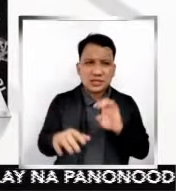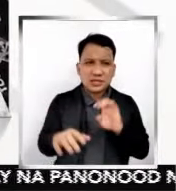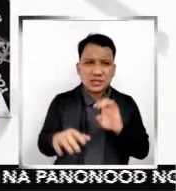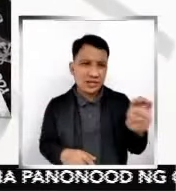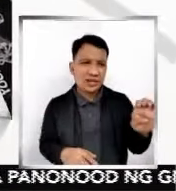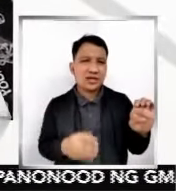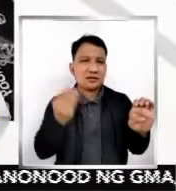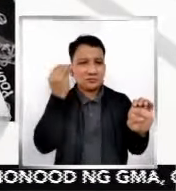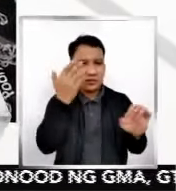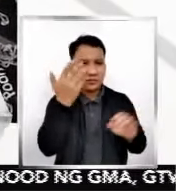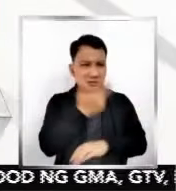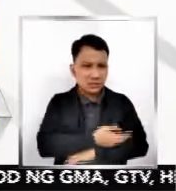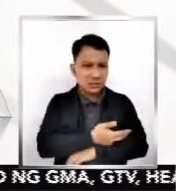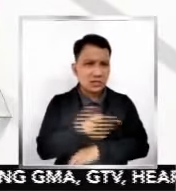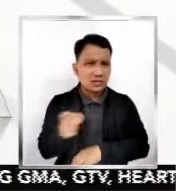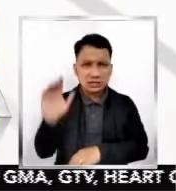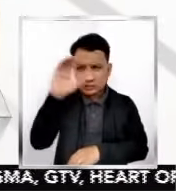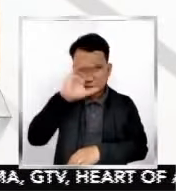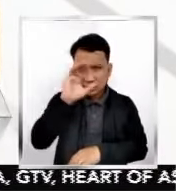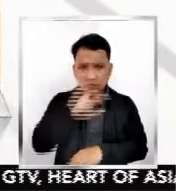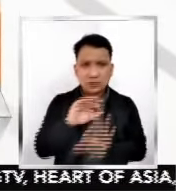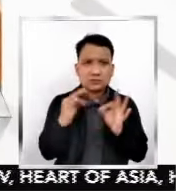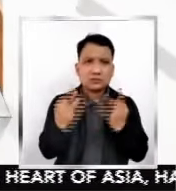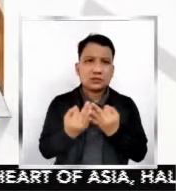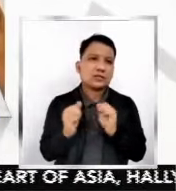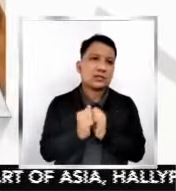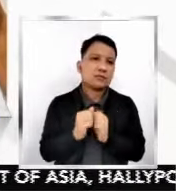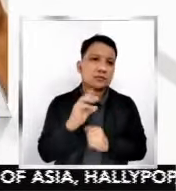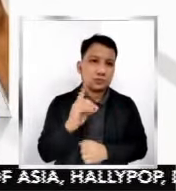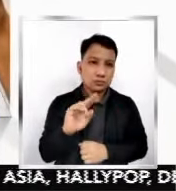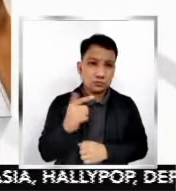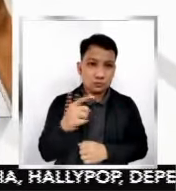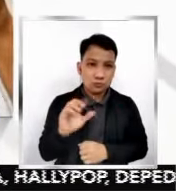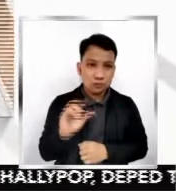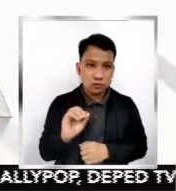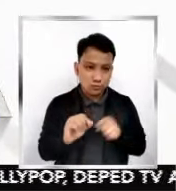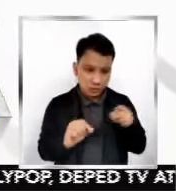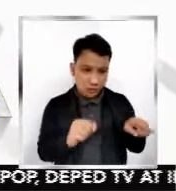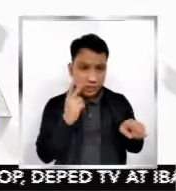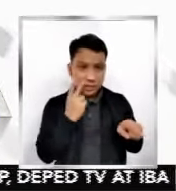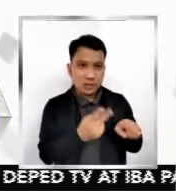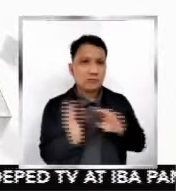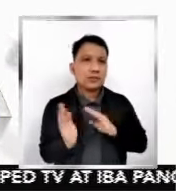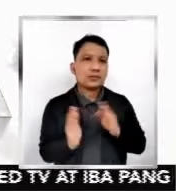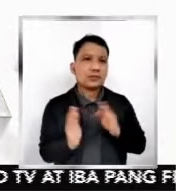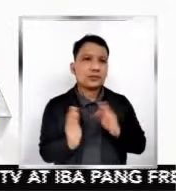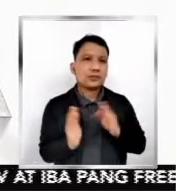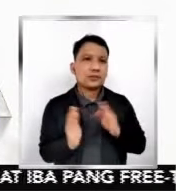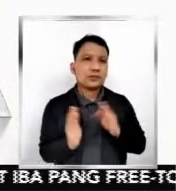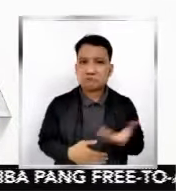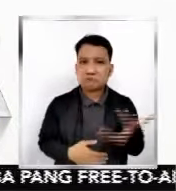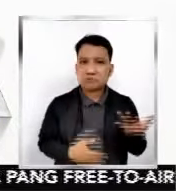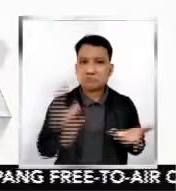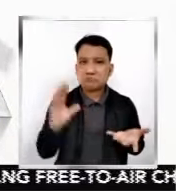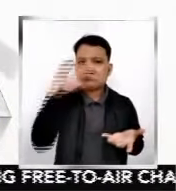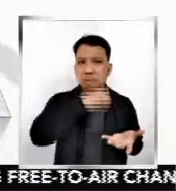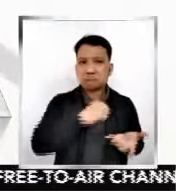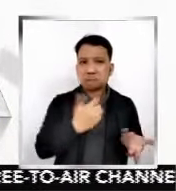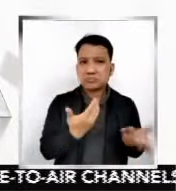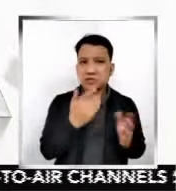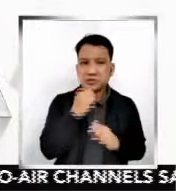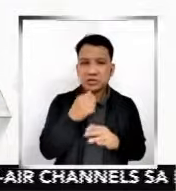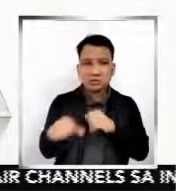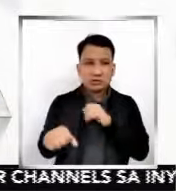pamilya si Ebeng kasama si Dugong hanggang sa natagpuan siyang patay. Hinihinalang ninakawan at ginahasa pa umano